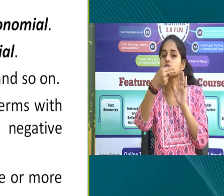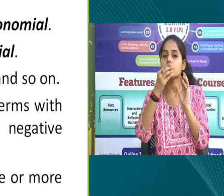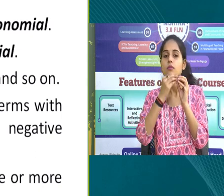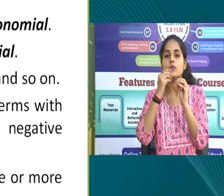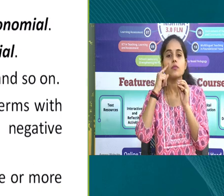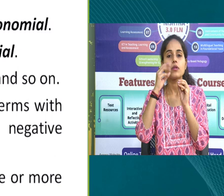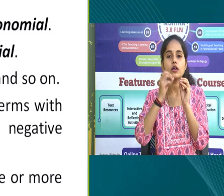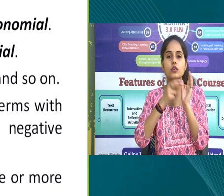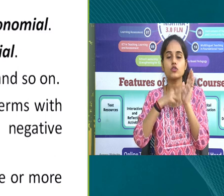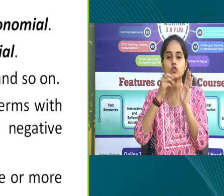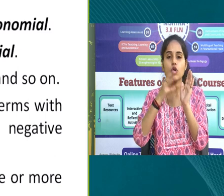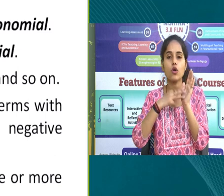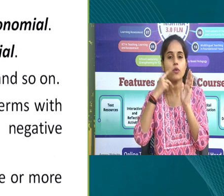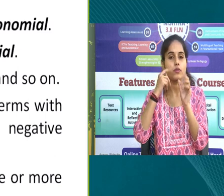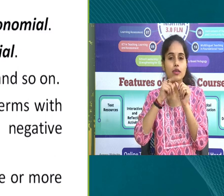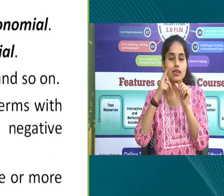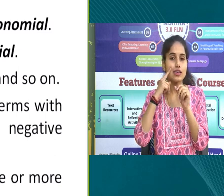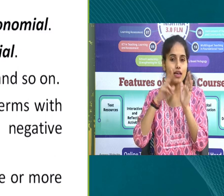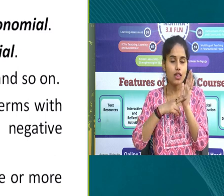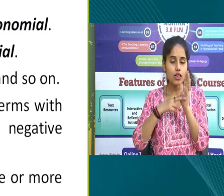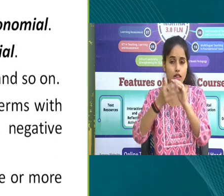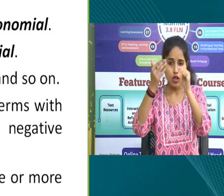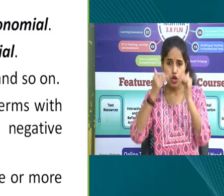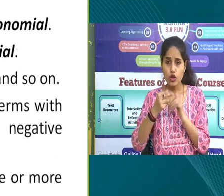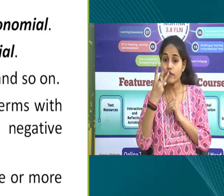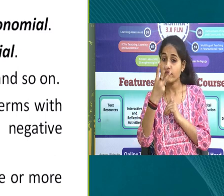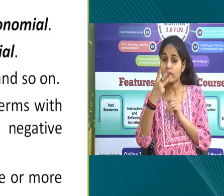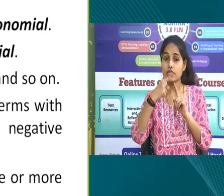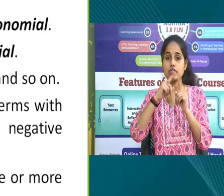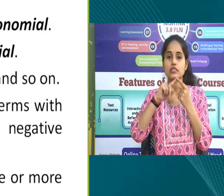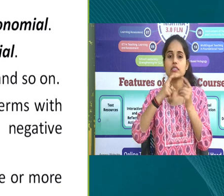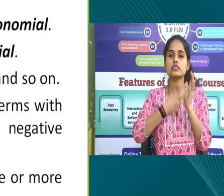और किसी में अगर तीन टर्म है तो क्या कहलाएंगे